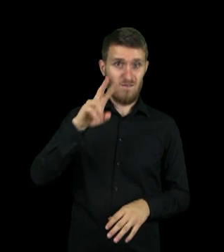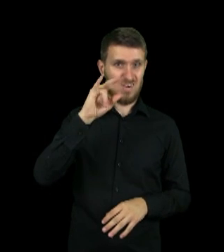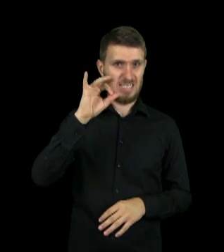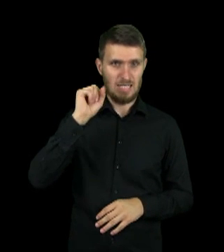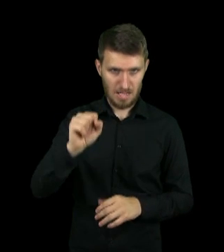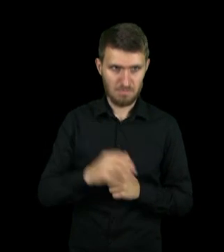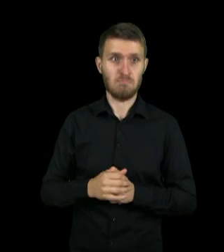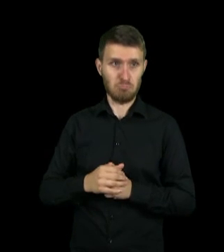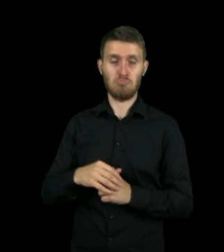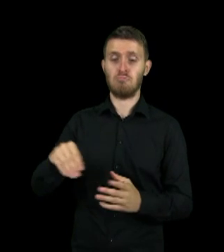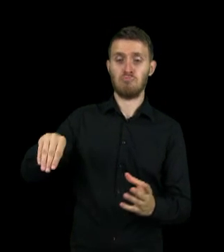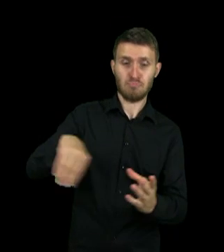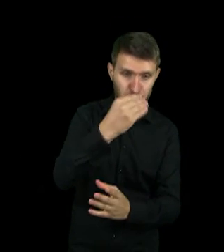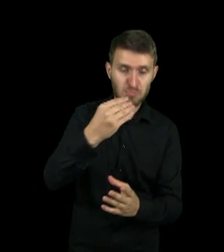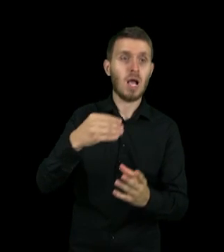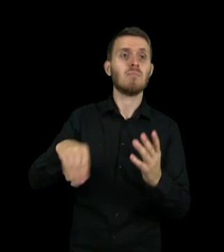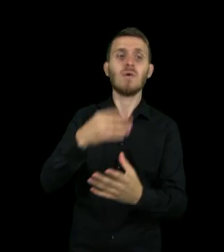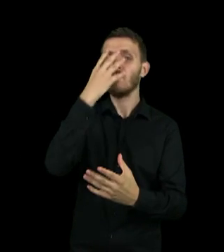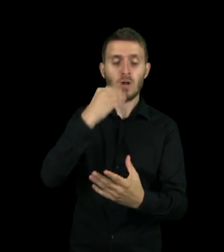wi wię